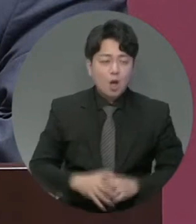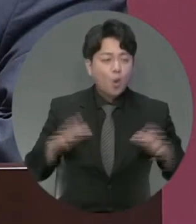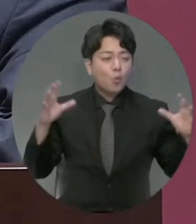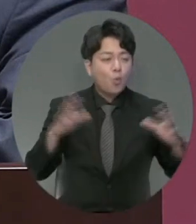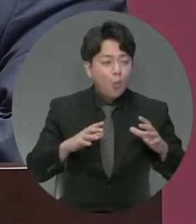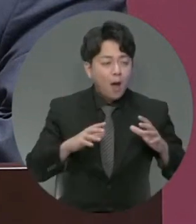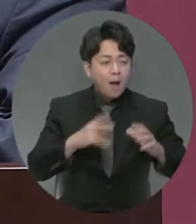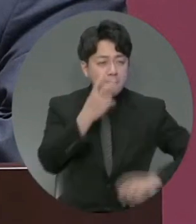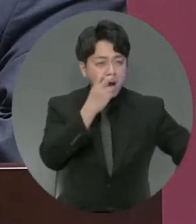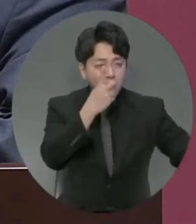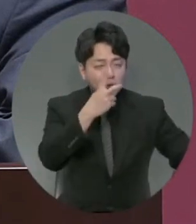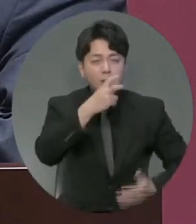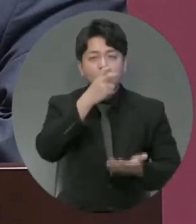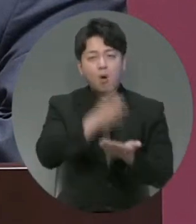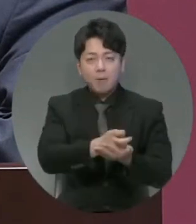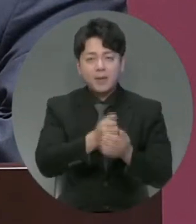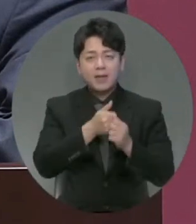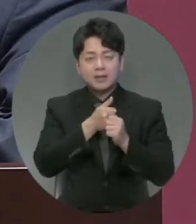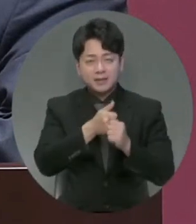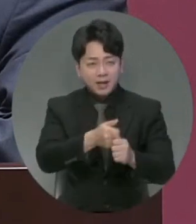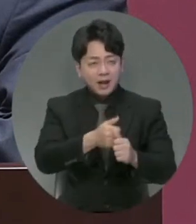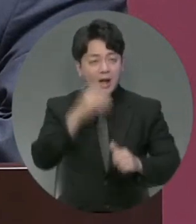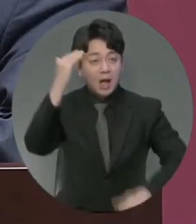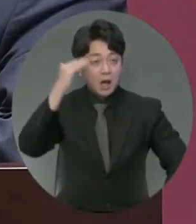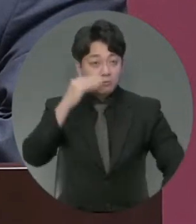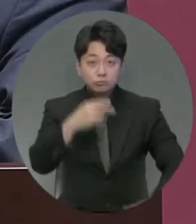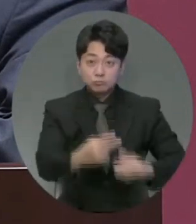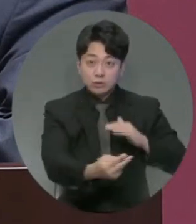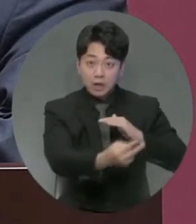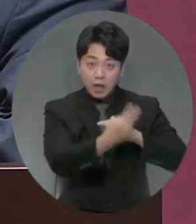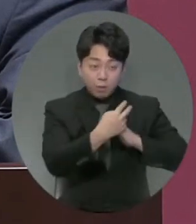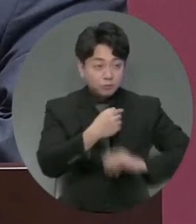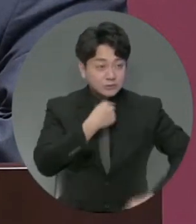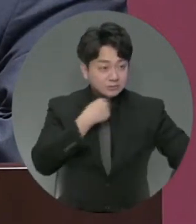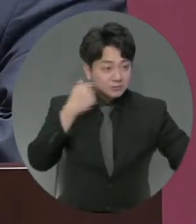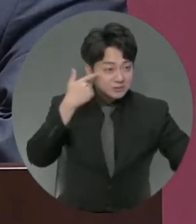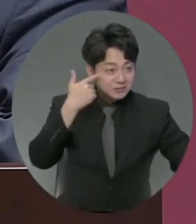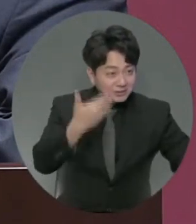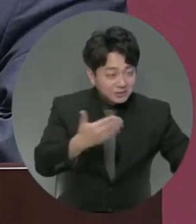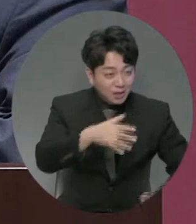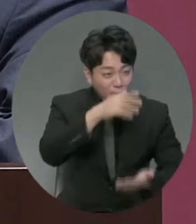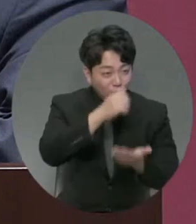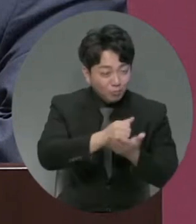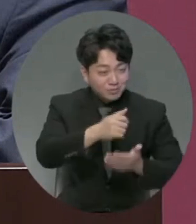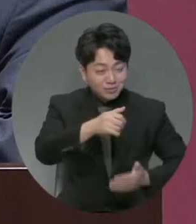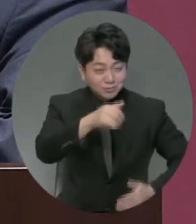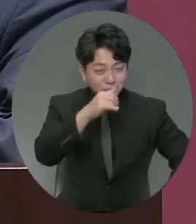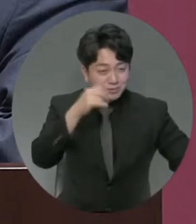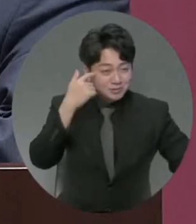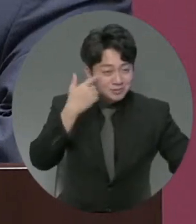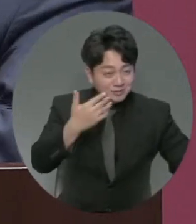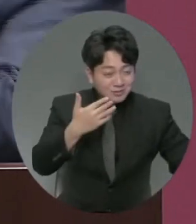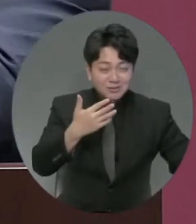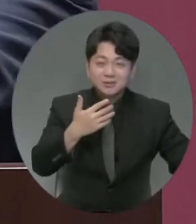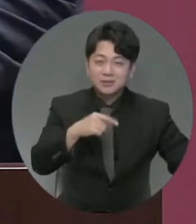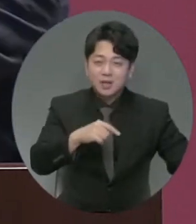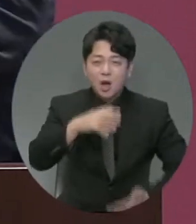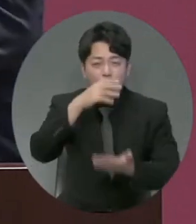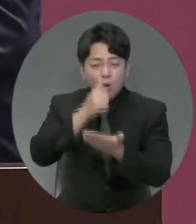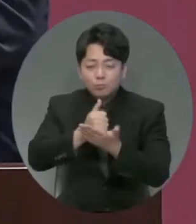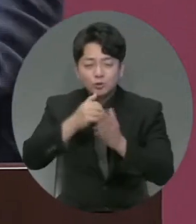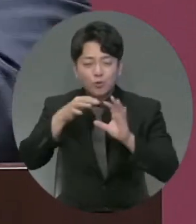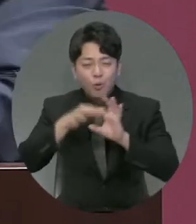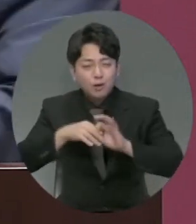기본적으로 대공 용의점 여부를 조사하는 것이지 그게 무슨 뭐 범죄 혐의를 정하는 그런 수사는 아닙니다. 그렇죠.